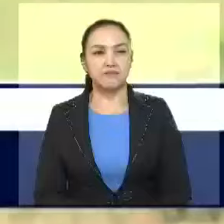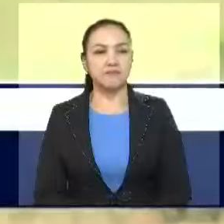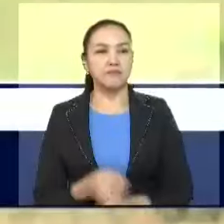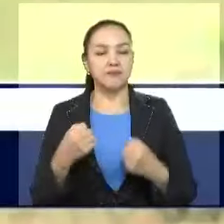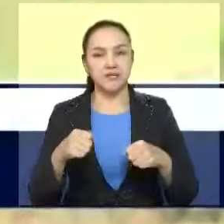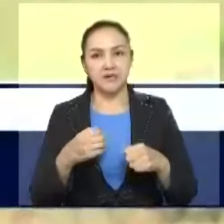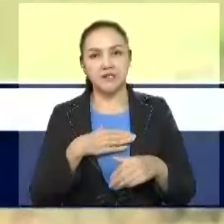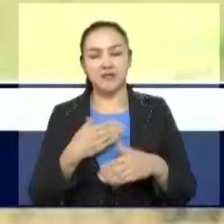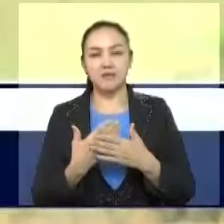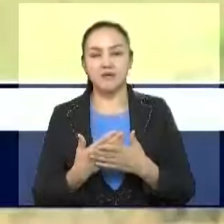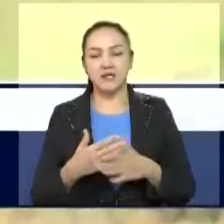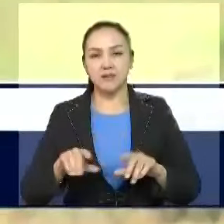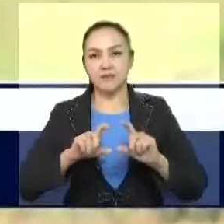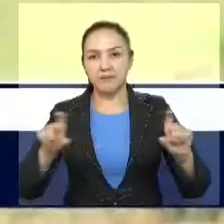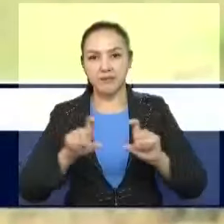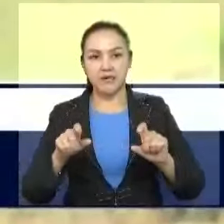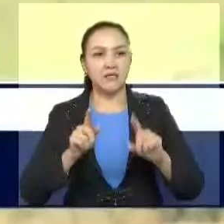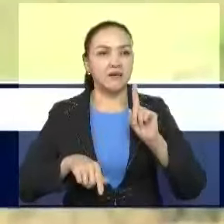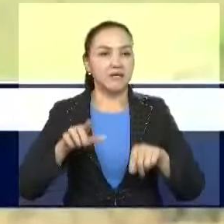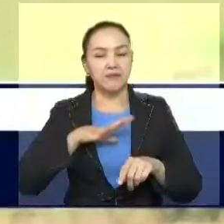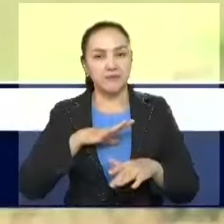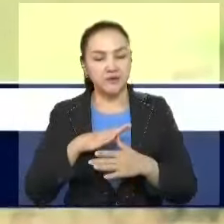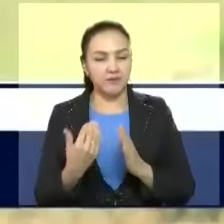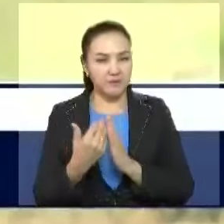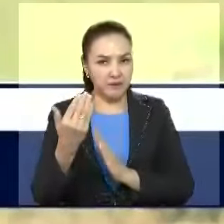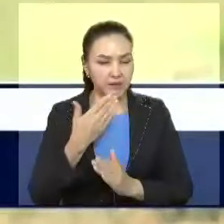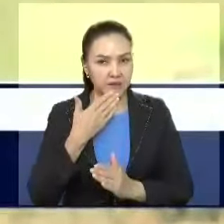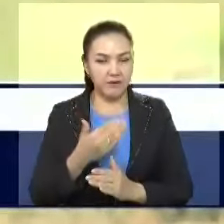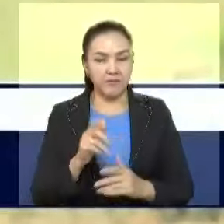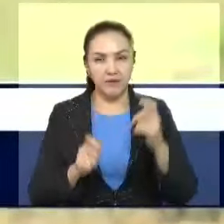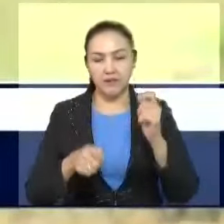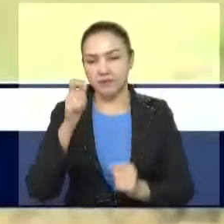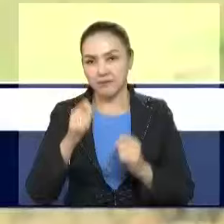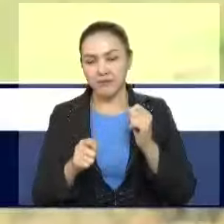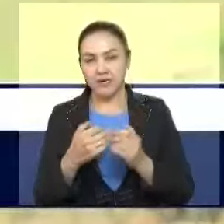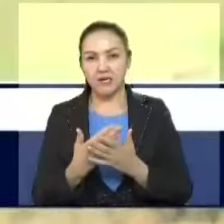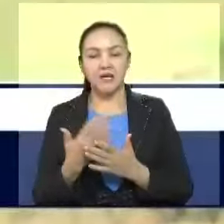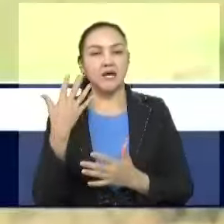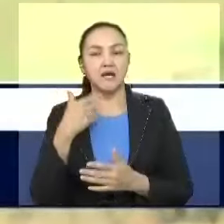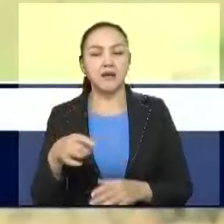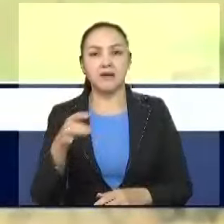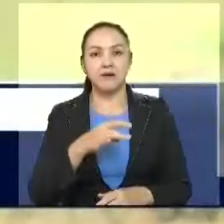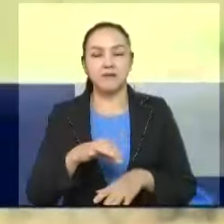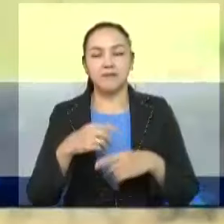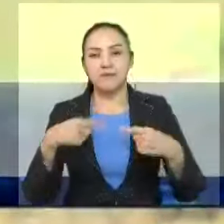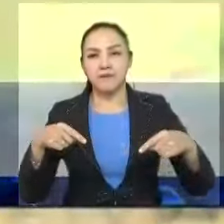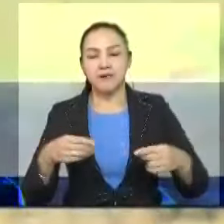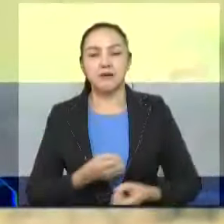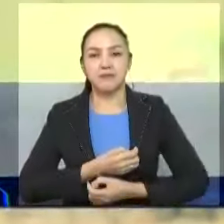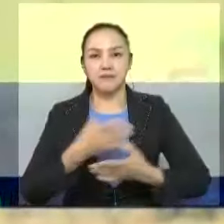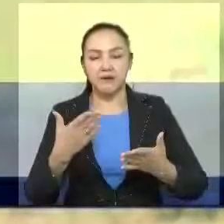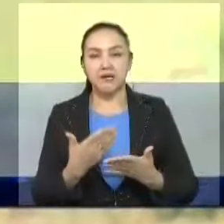Продукцию в основном продаю местным магазинам. Иногда бывает особо высокий спрос на молочную продукцию, когда в районе проводят различные